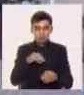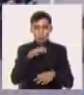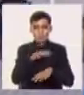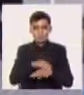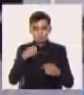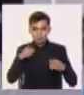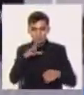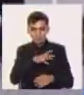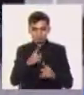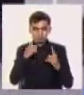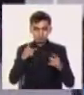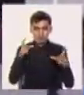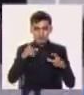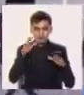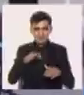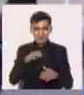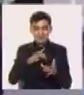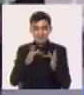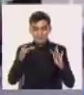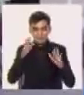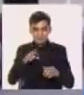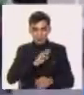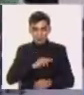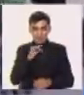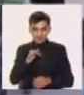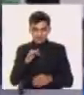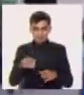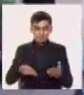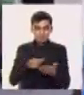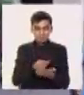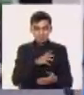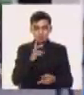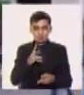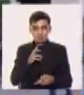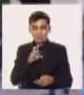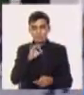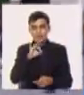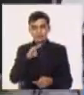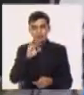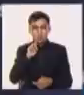крупных наркомагазинов, которые работали в сети интернет. Платили за них в основном в биткоинах.